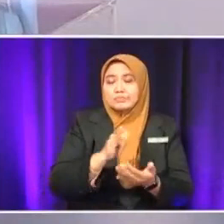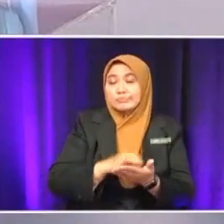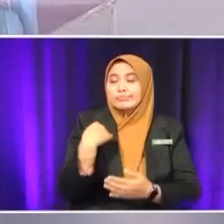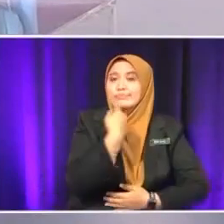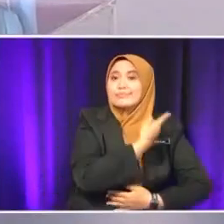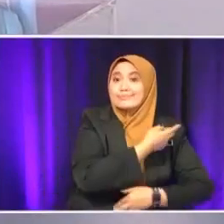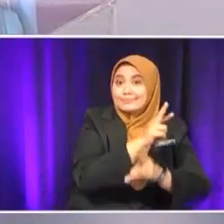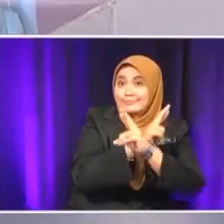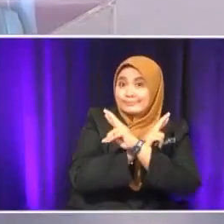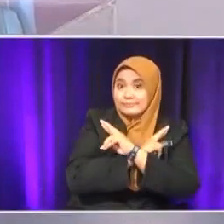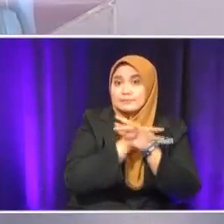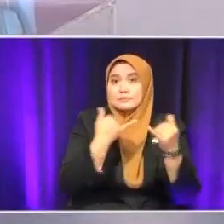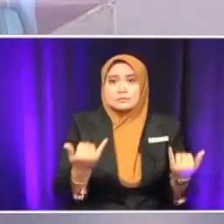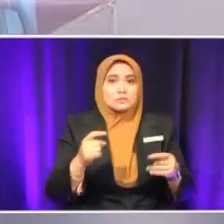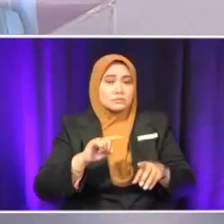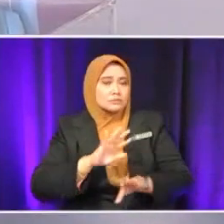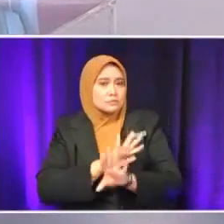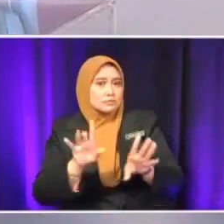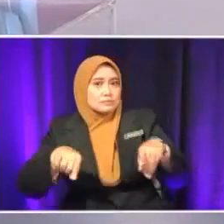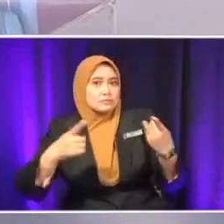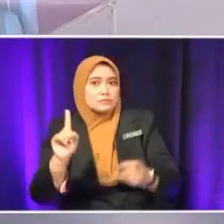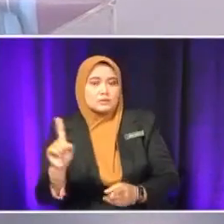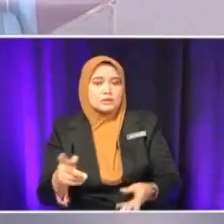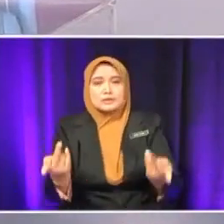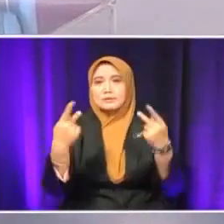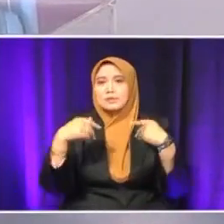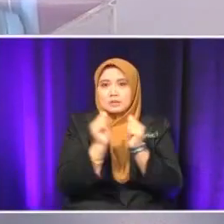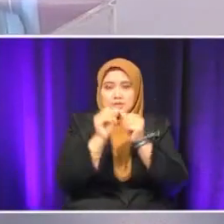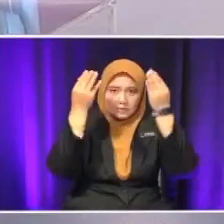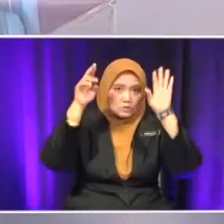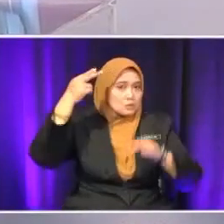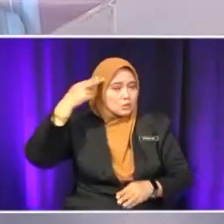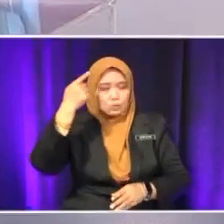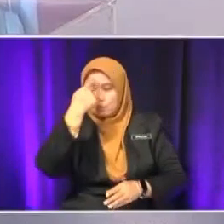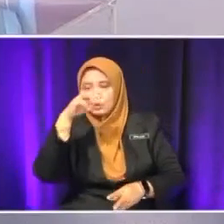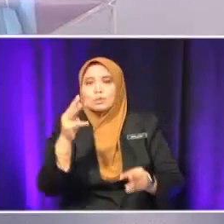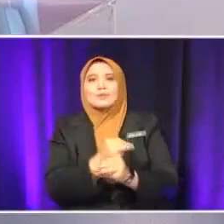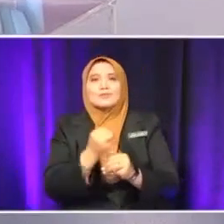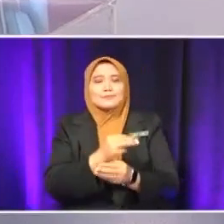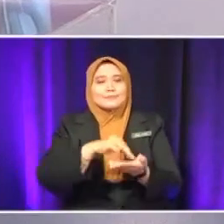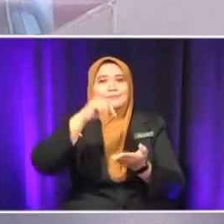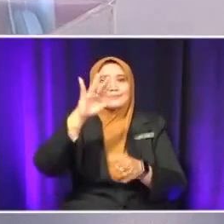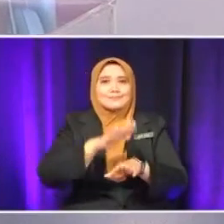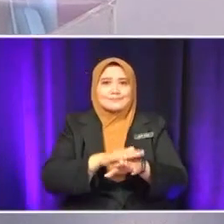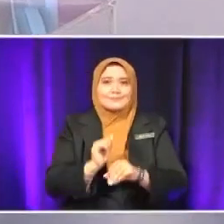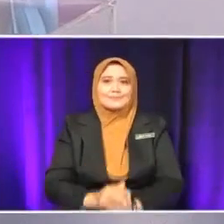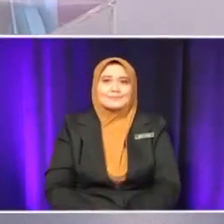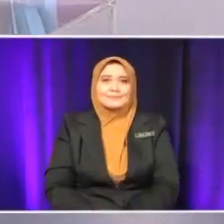berehat seketika. Jadi jangan ke mana-mana, kembali lagi bersama cikgu Hadi untuk Matematik Menengah Atas.